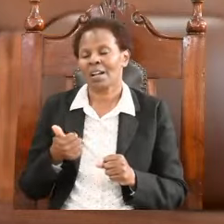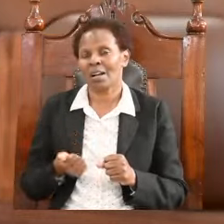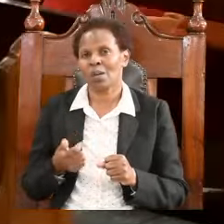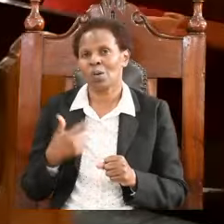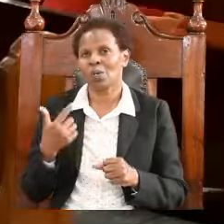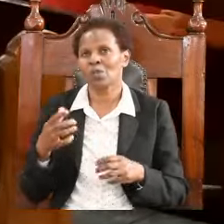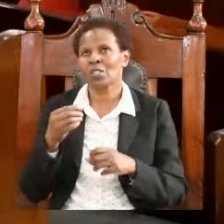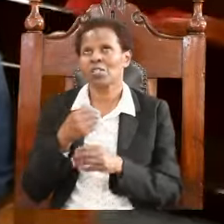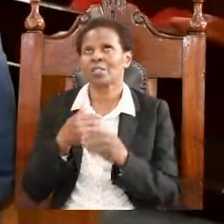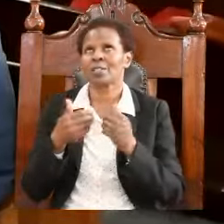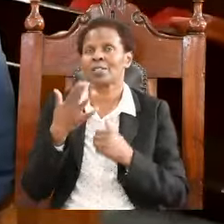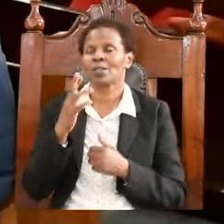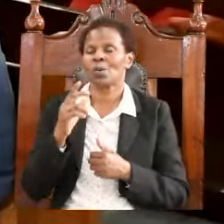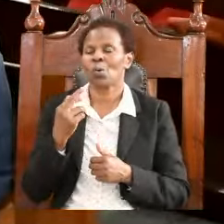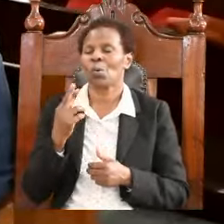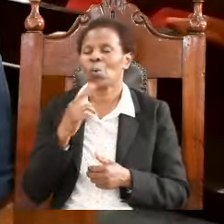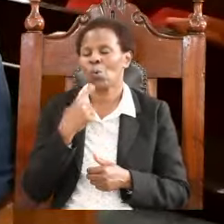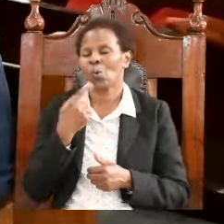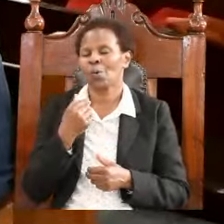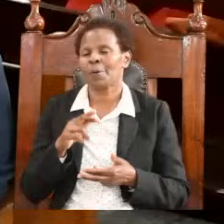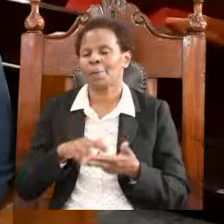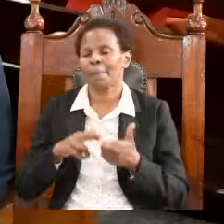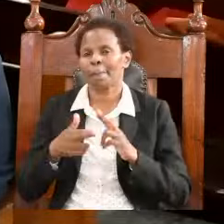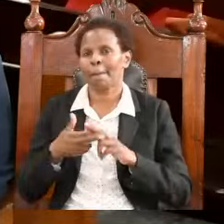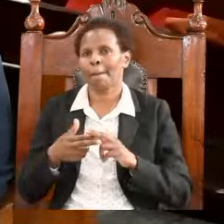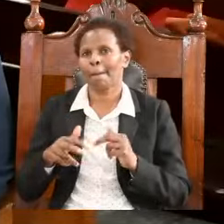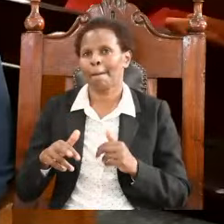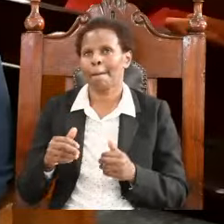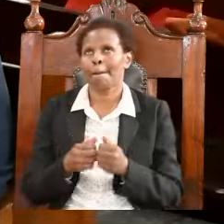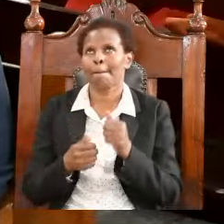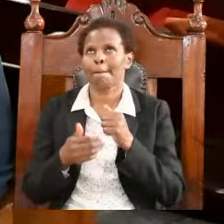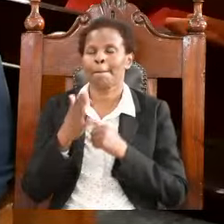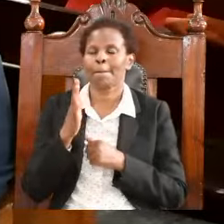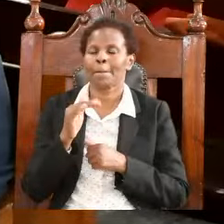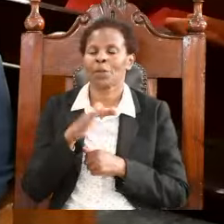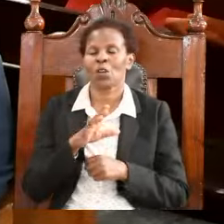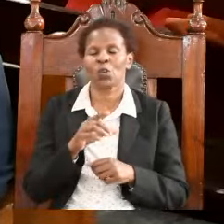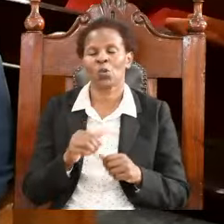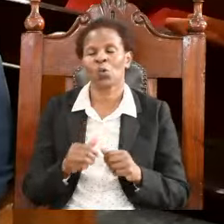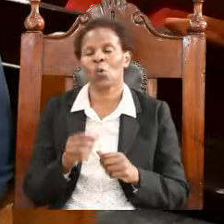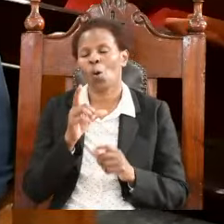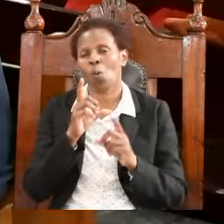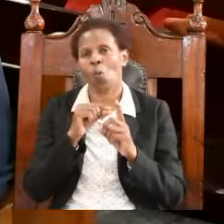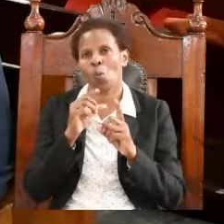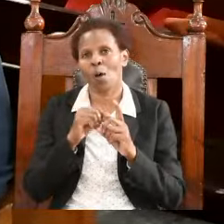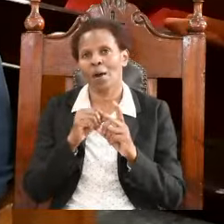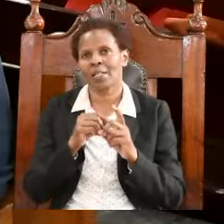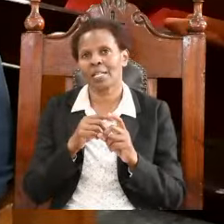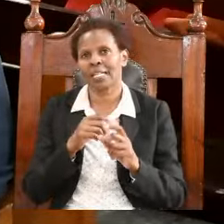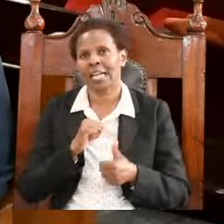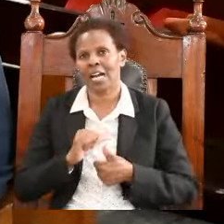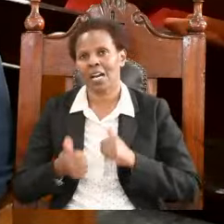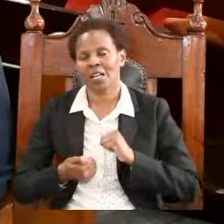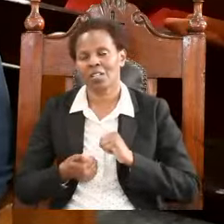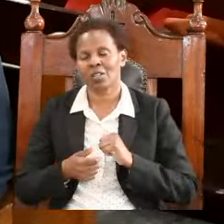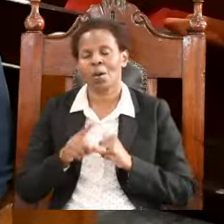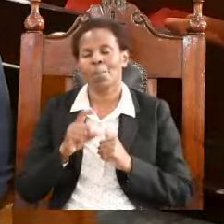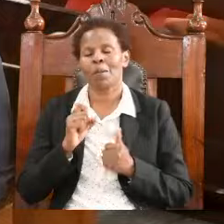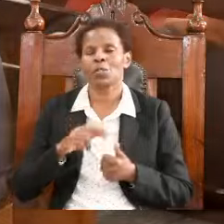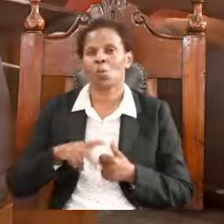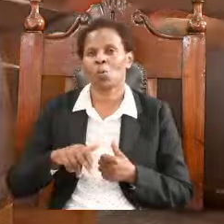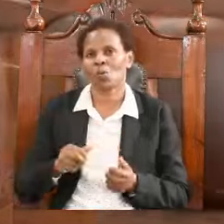mehia make ni mundu uratwarana na ngai ithue na ithue ciugo citu na cieko citu no nginya citwarane ni getha